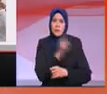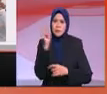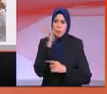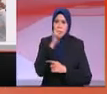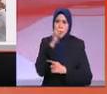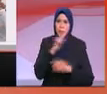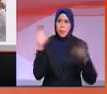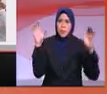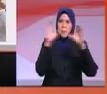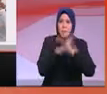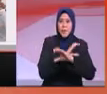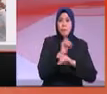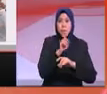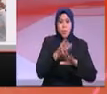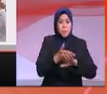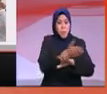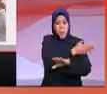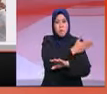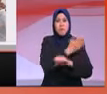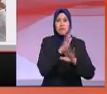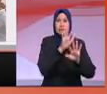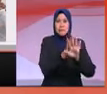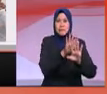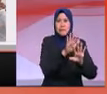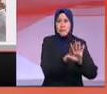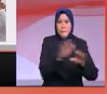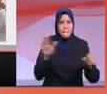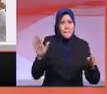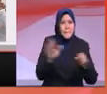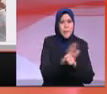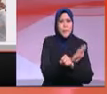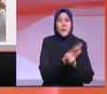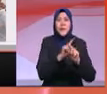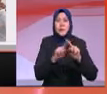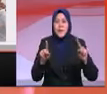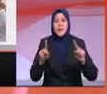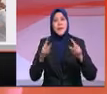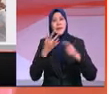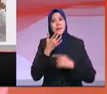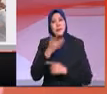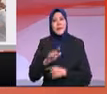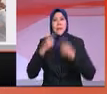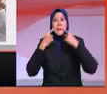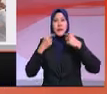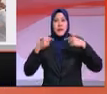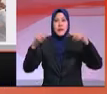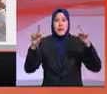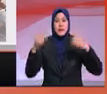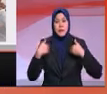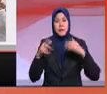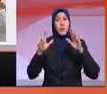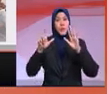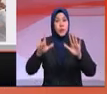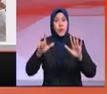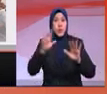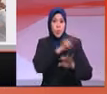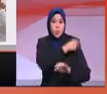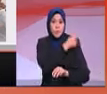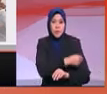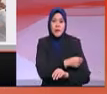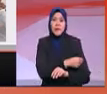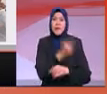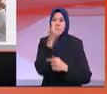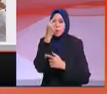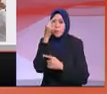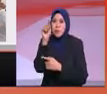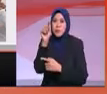sebelum COVID lagi hospital kita dah sesak, tetapi kita berjaya ada 7 hospital kita laksanakan